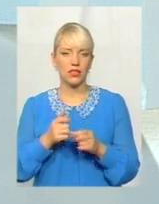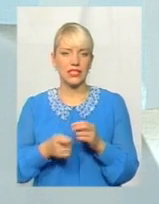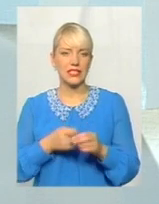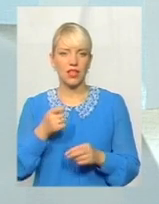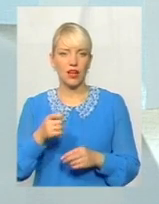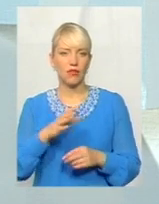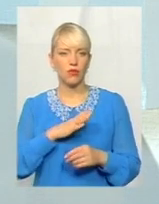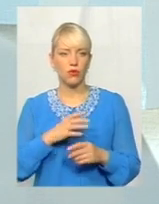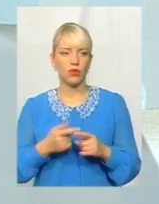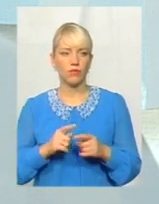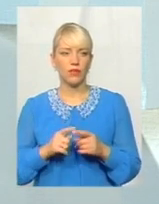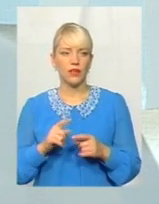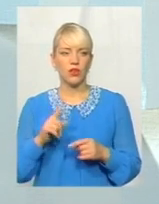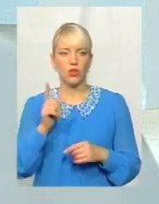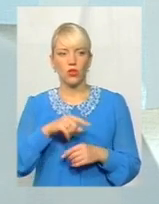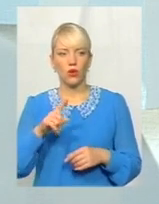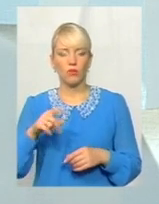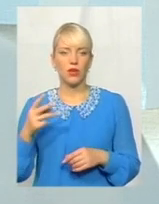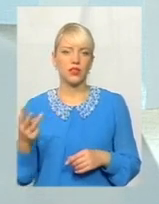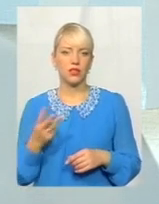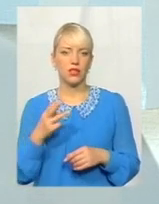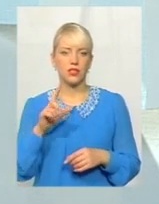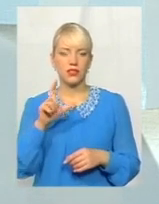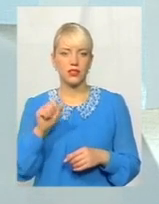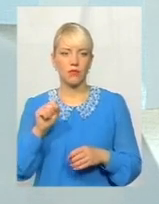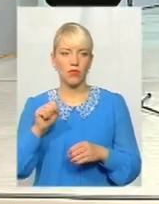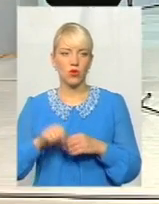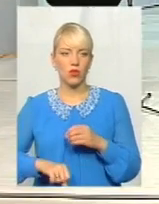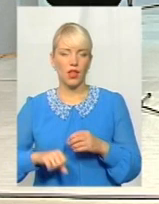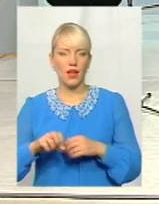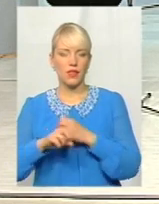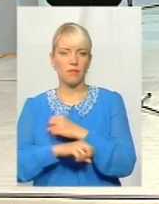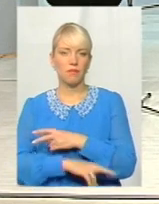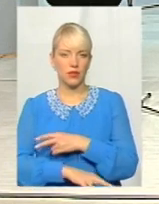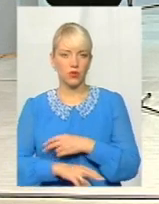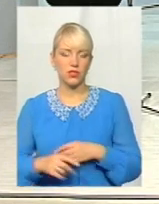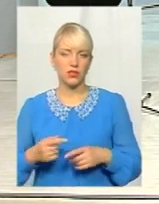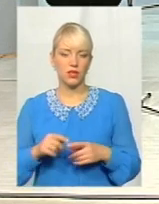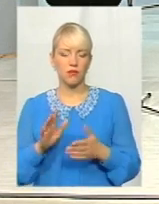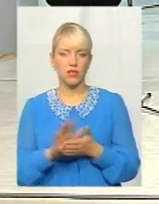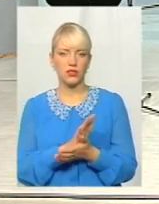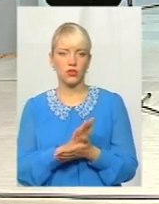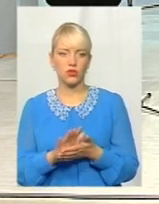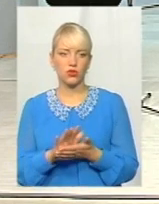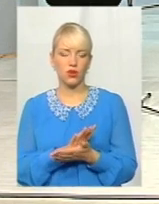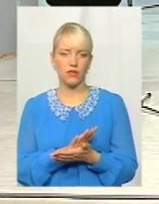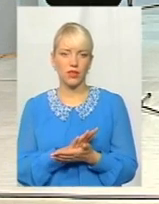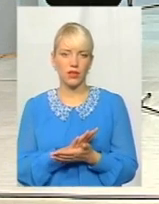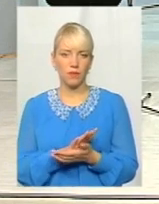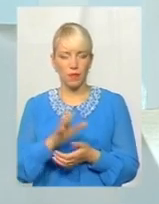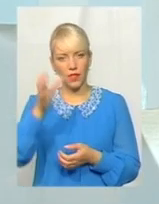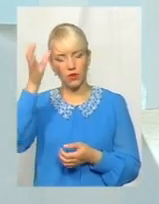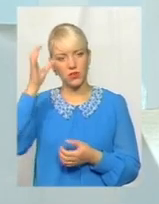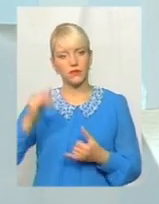подано на ціль номер 3 – подолання бідності, безкоштовна і освіта